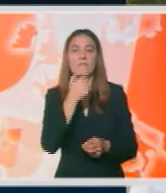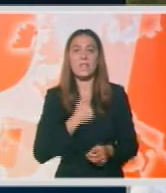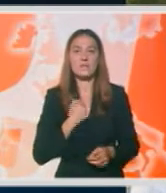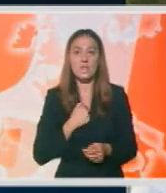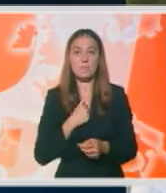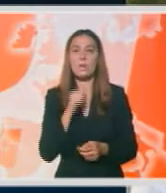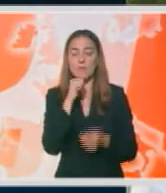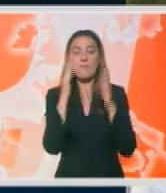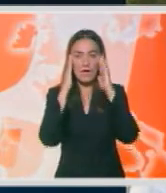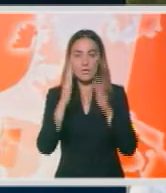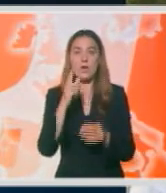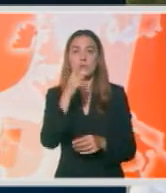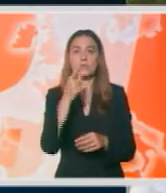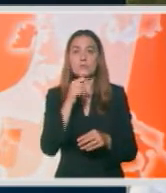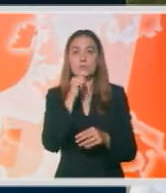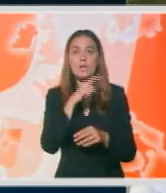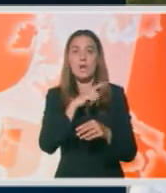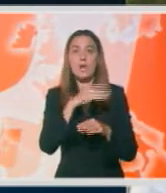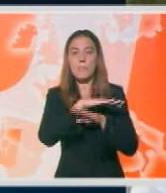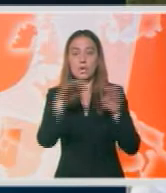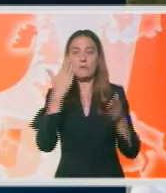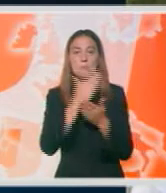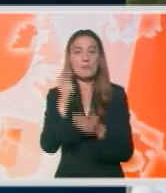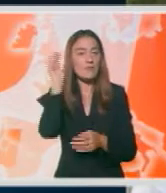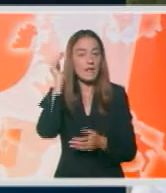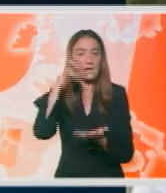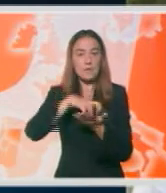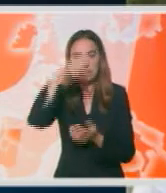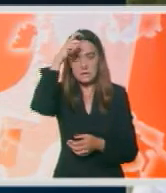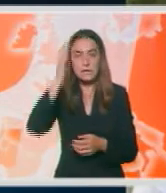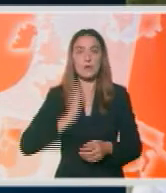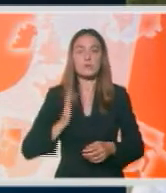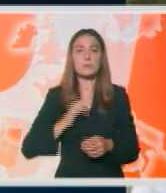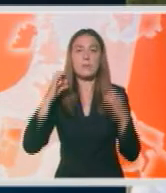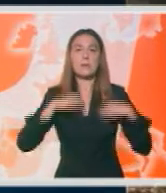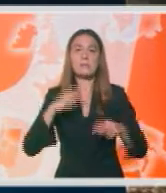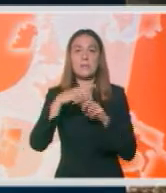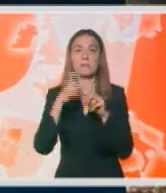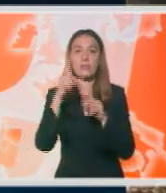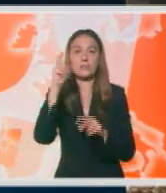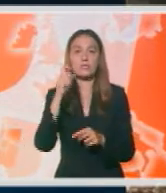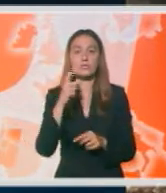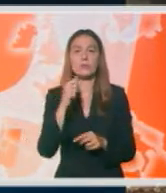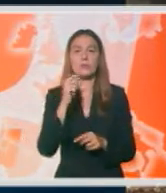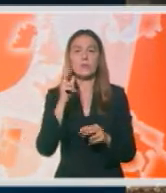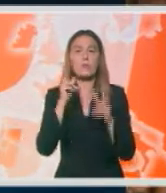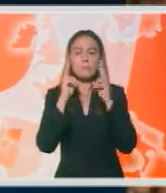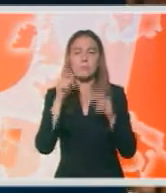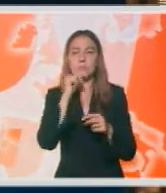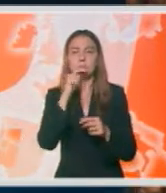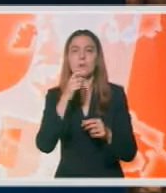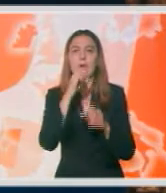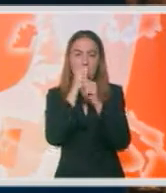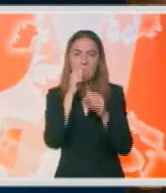banje. Verovatno će pokroviti svega toga biti vlada Republike Srbije i gospodin predsednik Boris Tadić. Uz Guču i Exit, Vrnjački